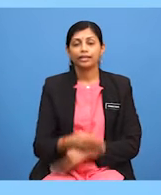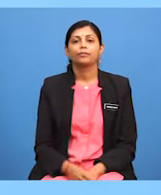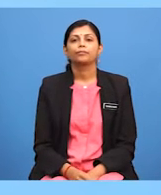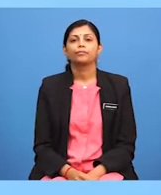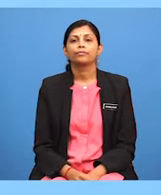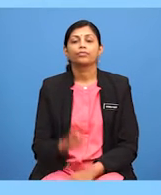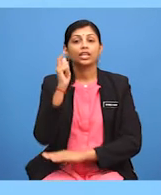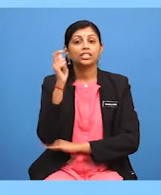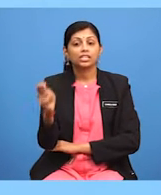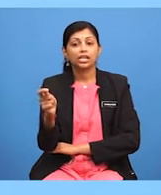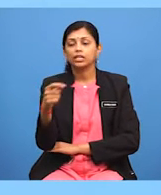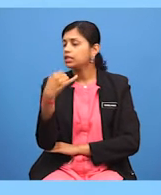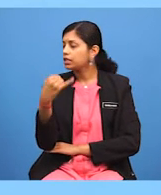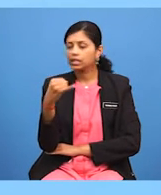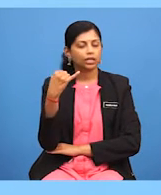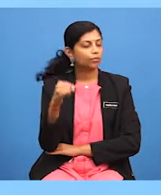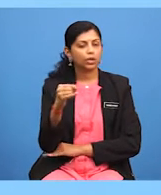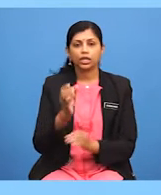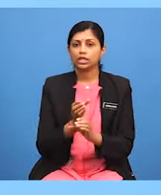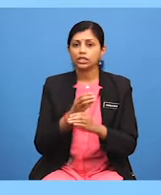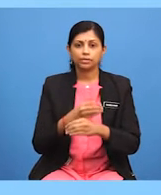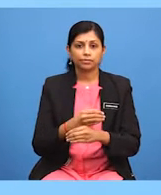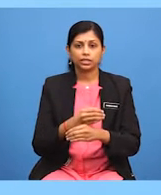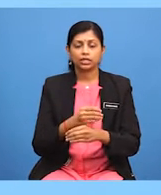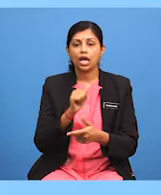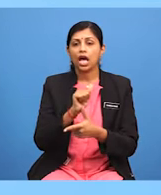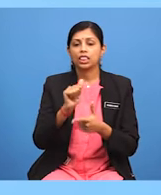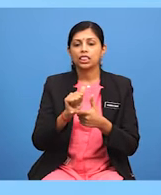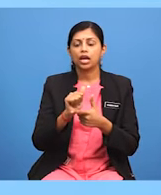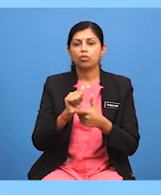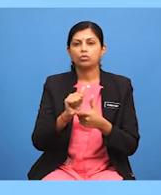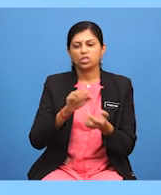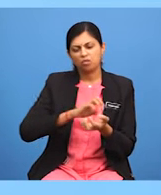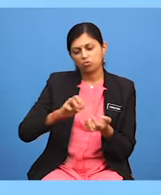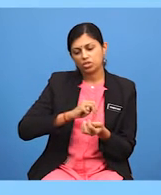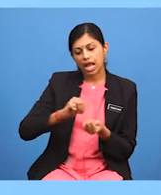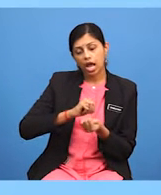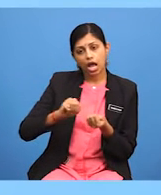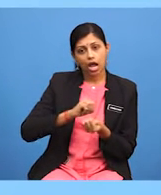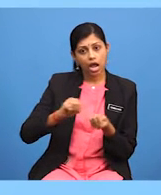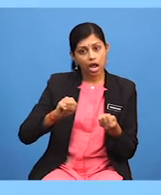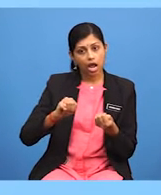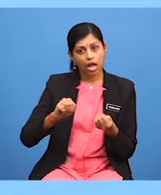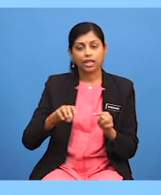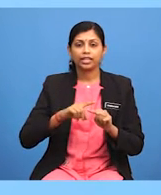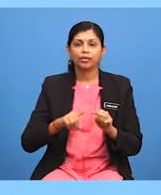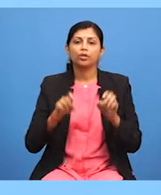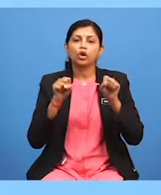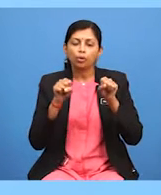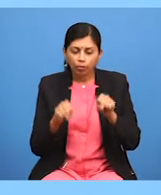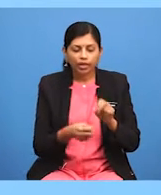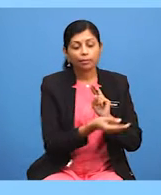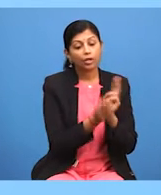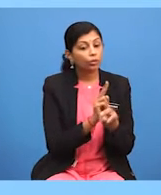hitungkan tenaga keupayaan graviti tembikai itu. B. Tembikai itu